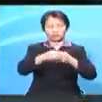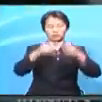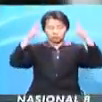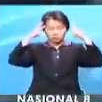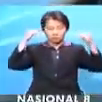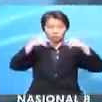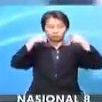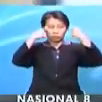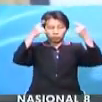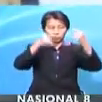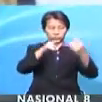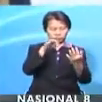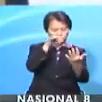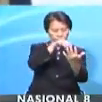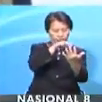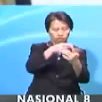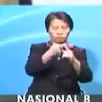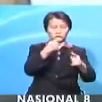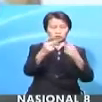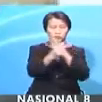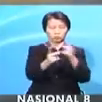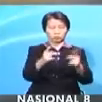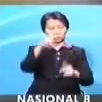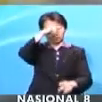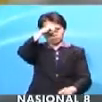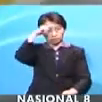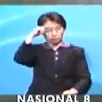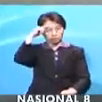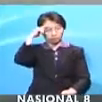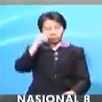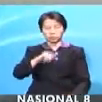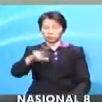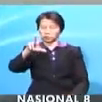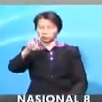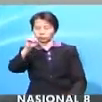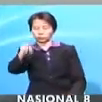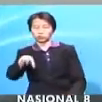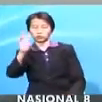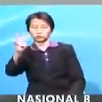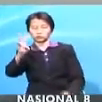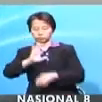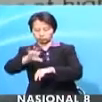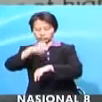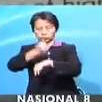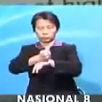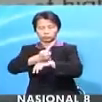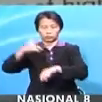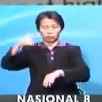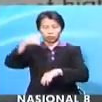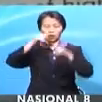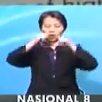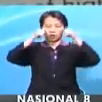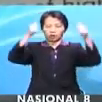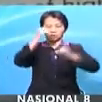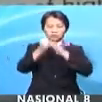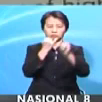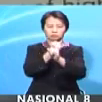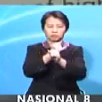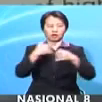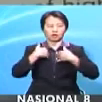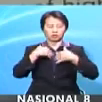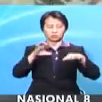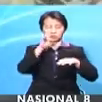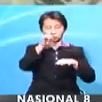turun data dari kotak hitam 30 Juni pertumbuhan penerbangan awam antar bangsa mewujudkan